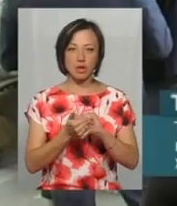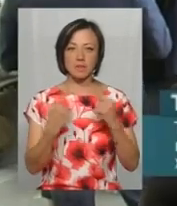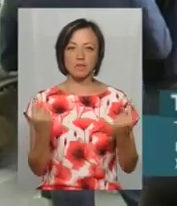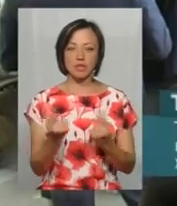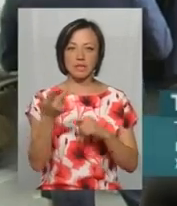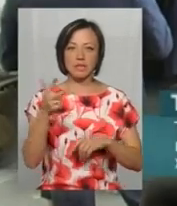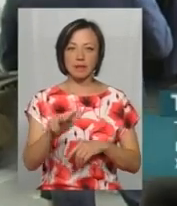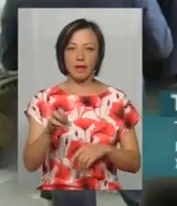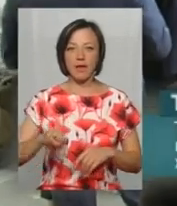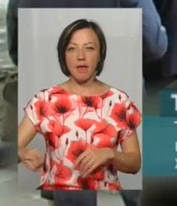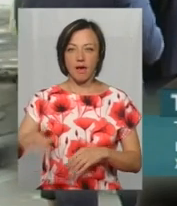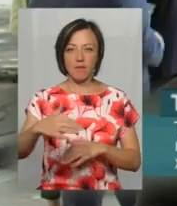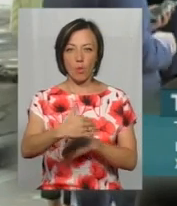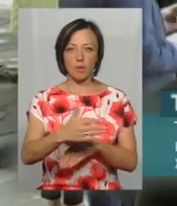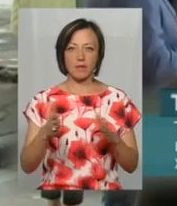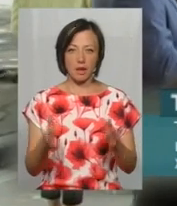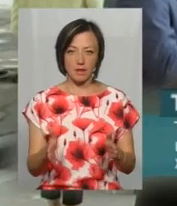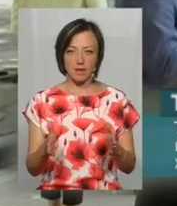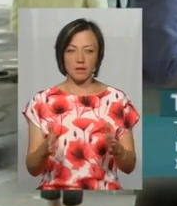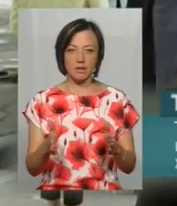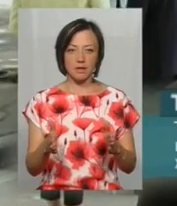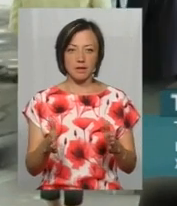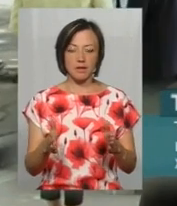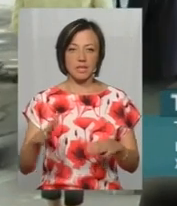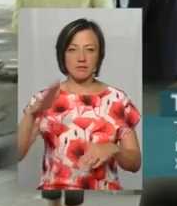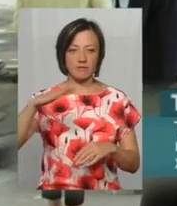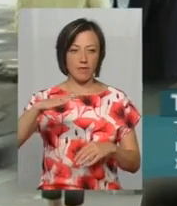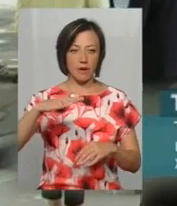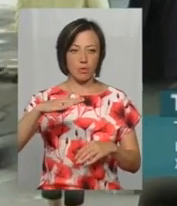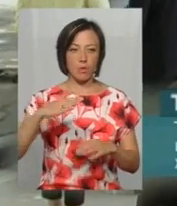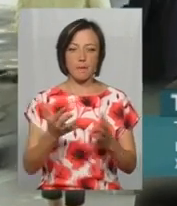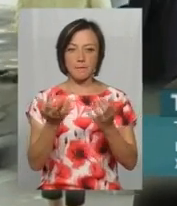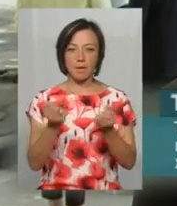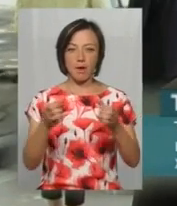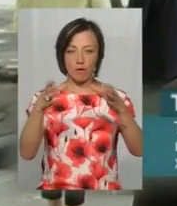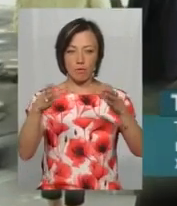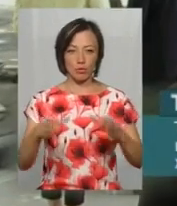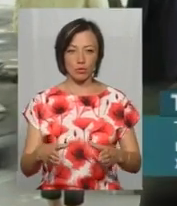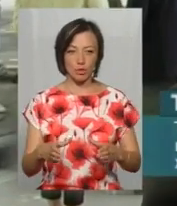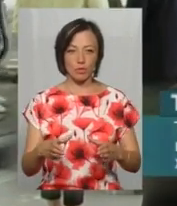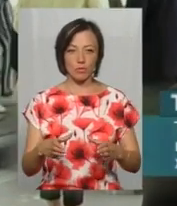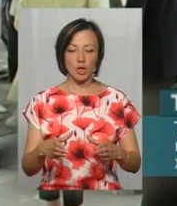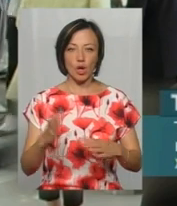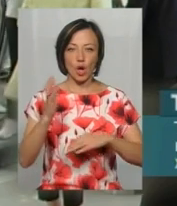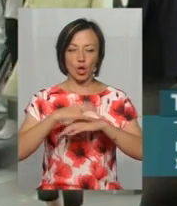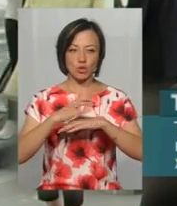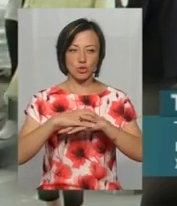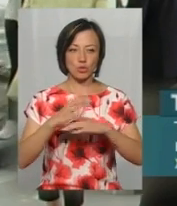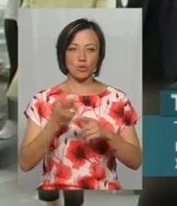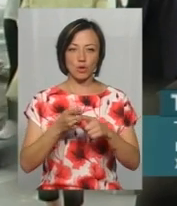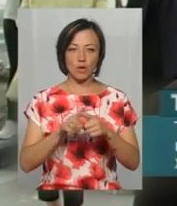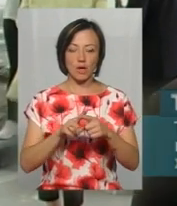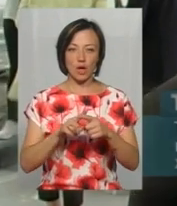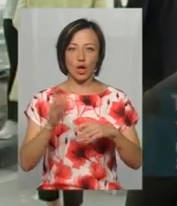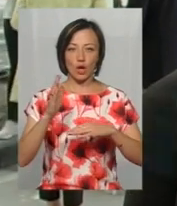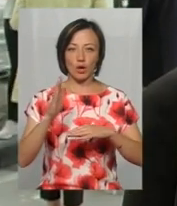звичайних 3 євроконтейнери. Зверху обладнаний приймальним бункером з кришкою металевою.